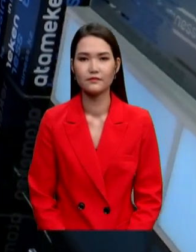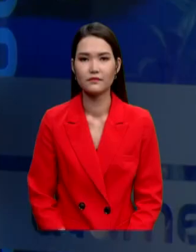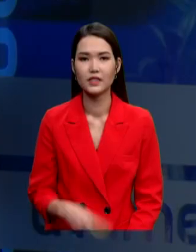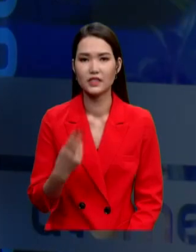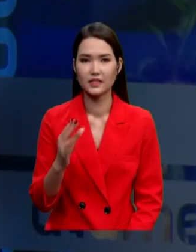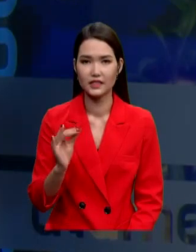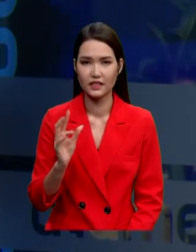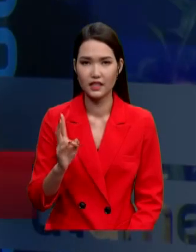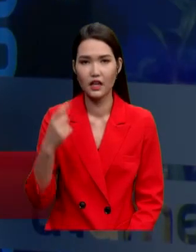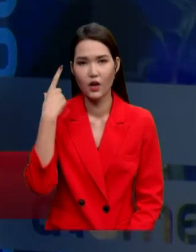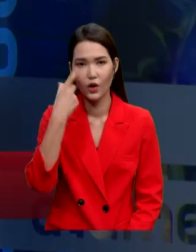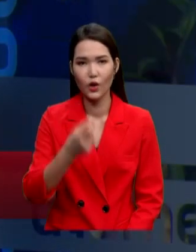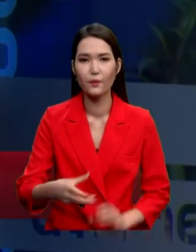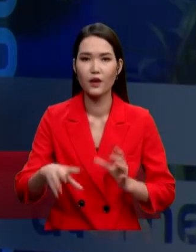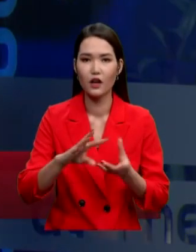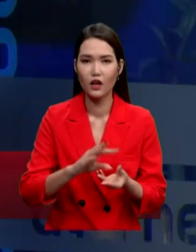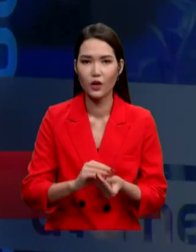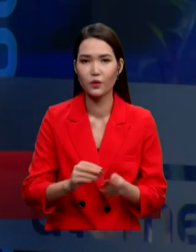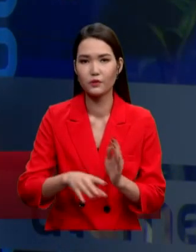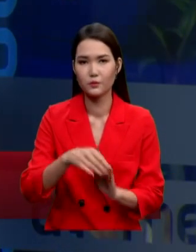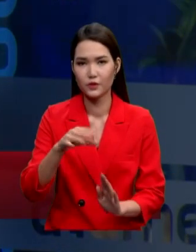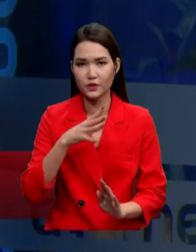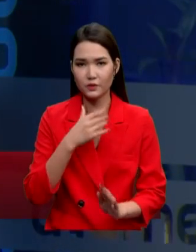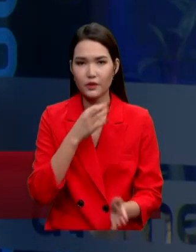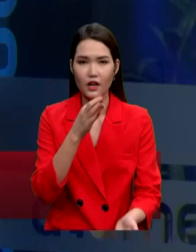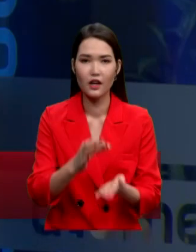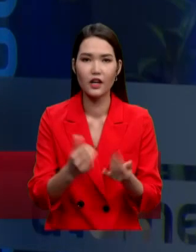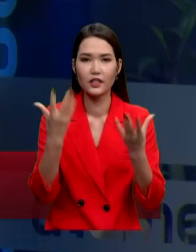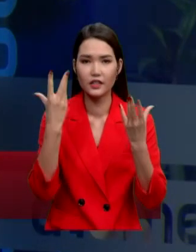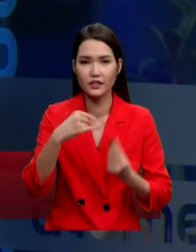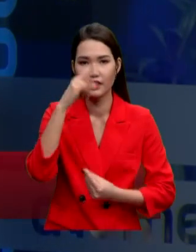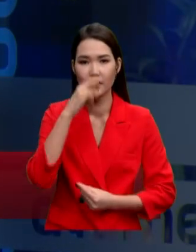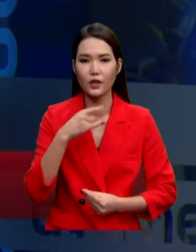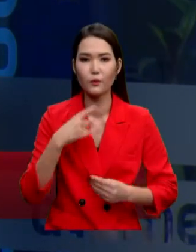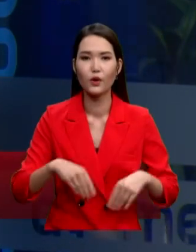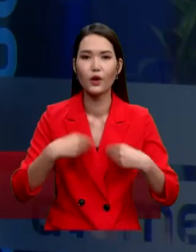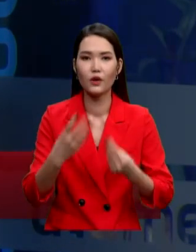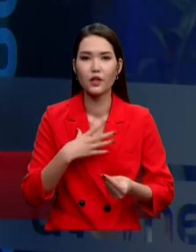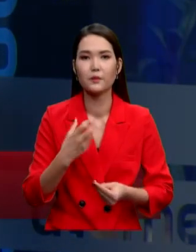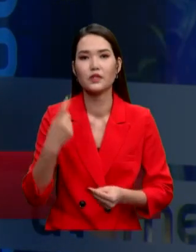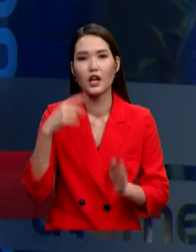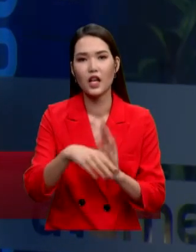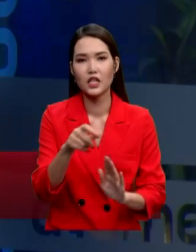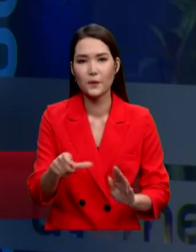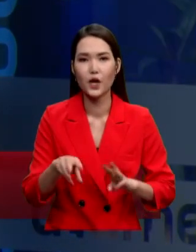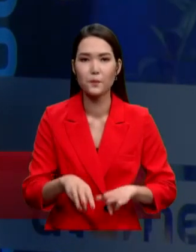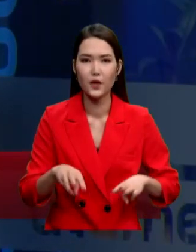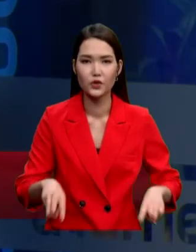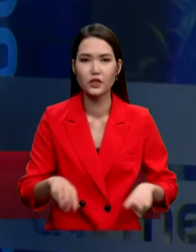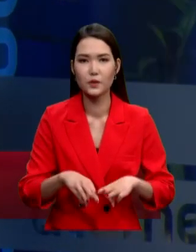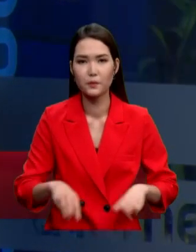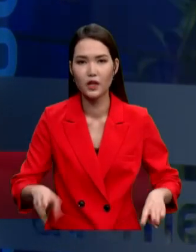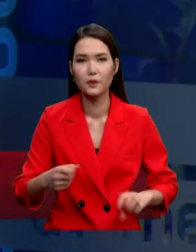ЦИК огласили предварительные итоги прошедших выборов. В один день казахстанцы проголосовали за депутатов Мажилиса и